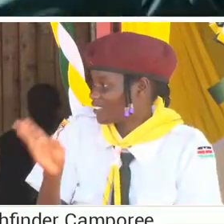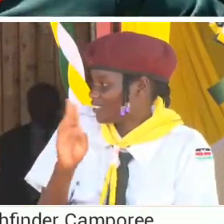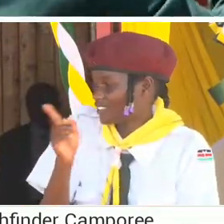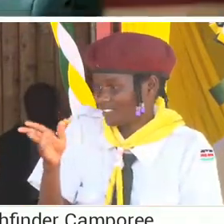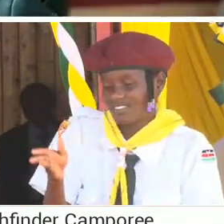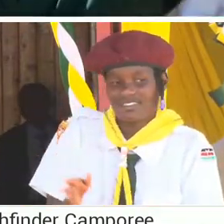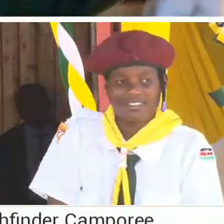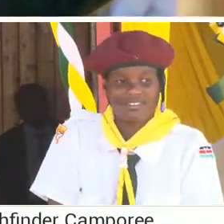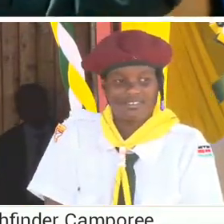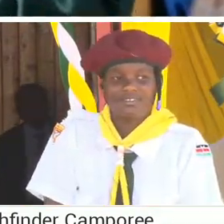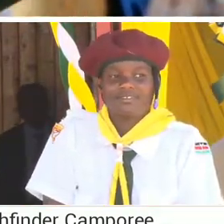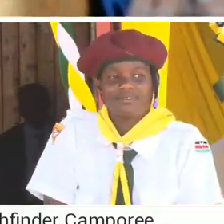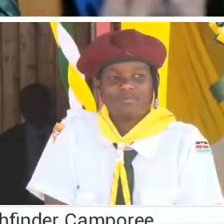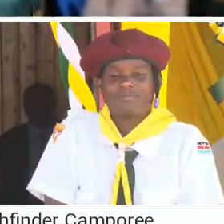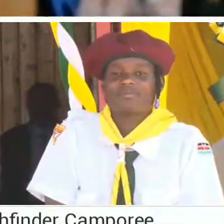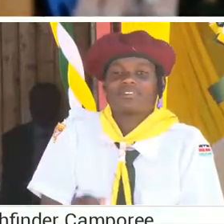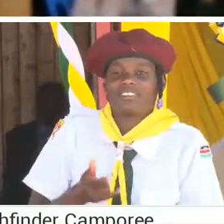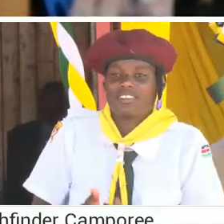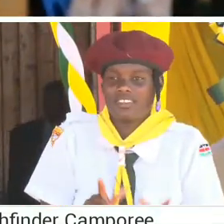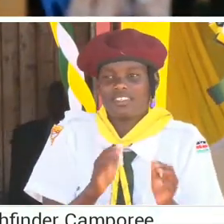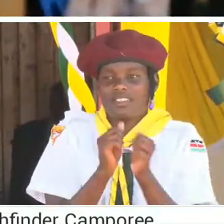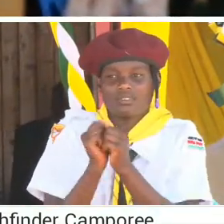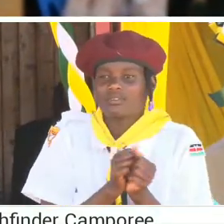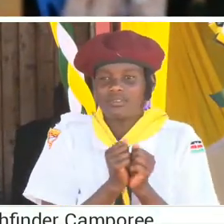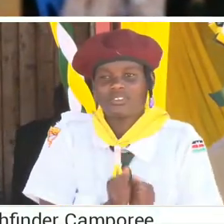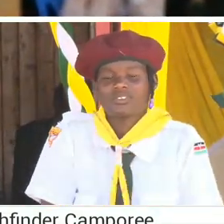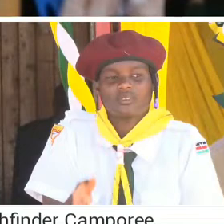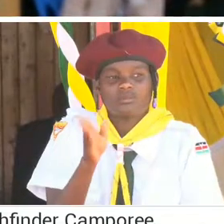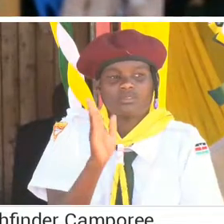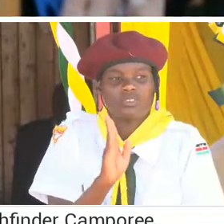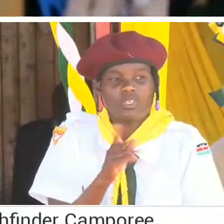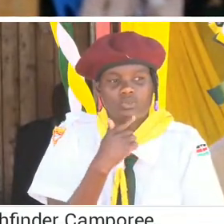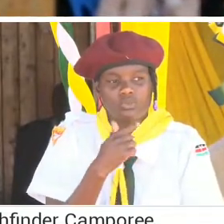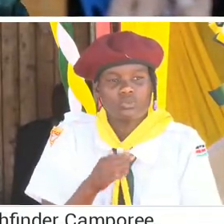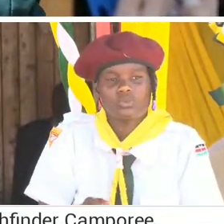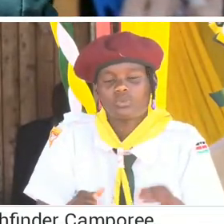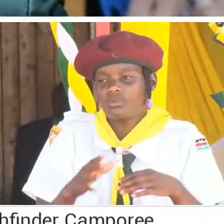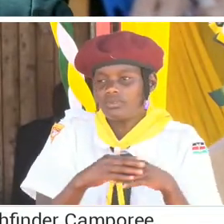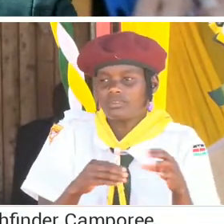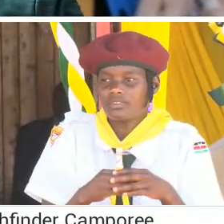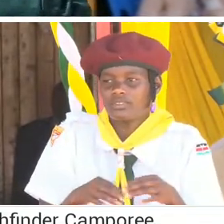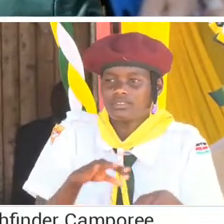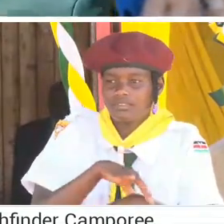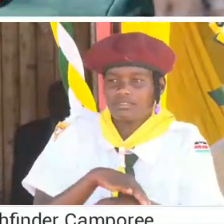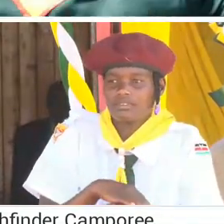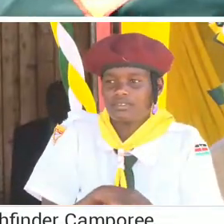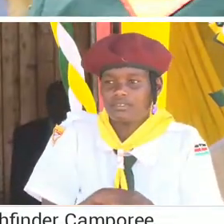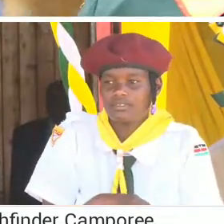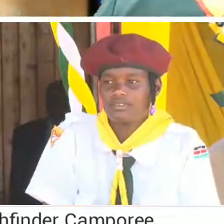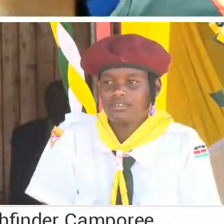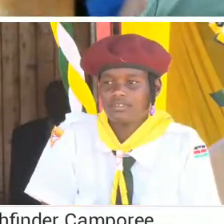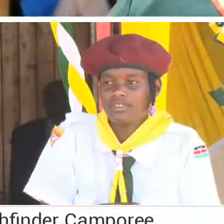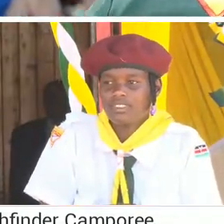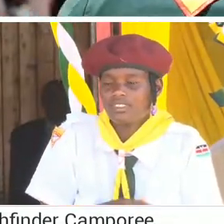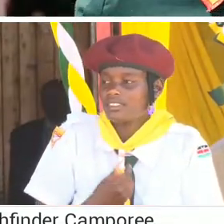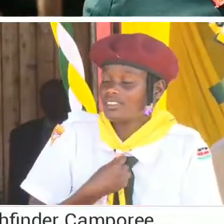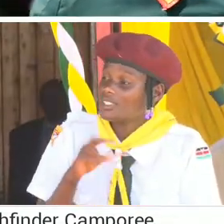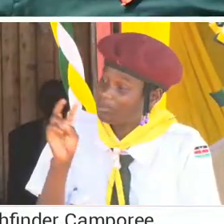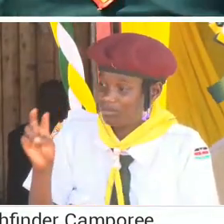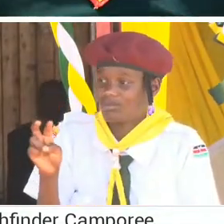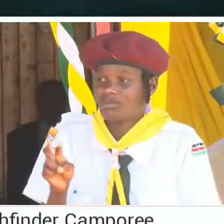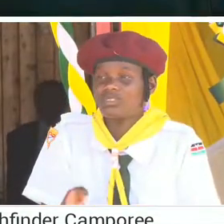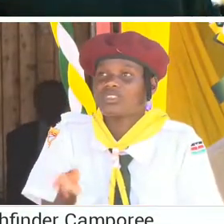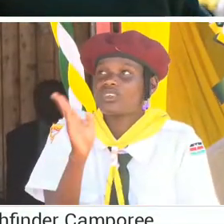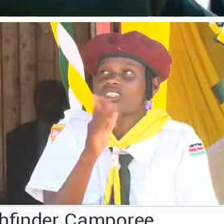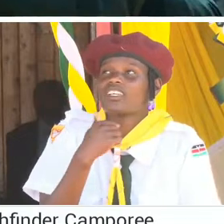tumuabudu yule aliyeumba mbingu na nchi na chemichemi za maji. Je, huyo ameumba hizo? Hapana. Sijaona aliposema tumuabudu